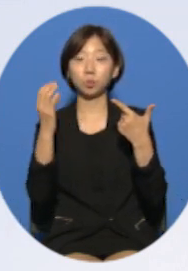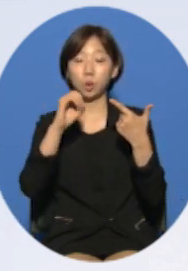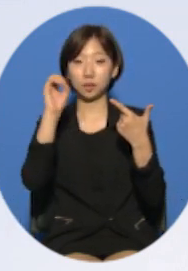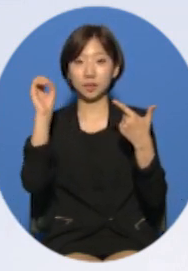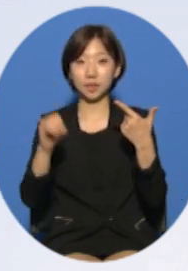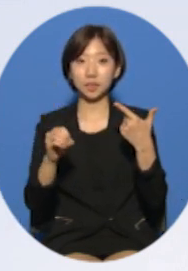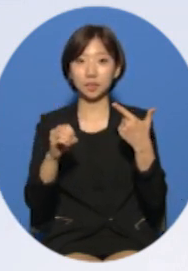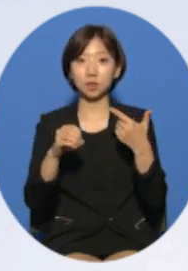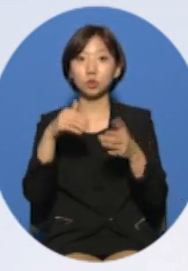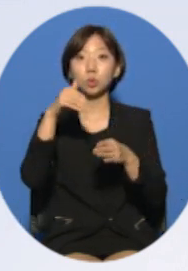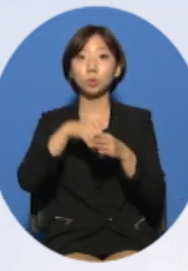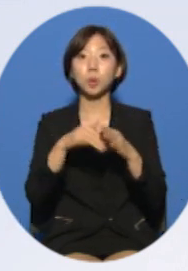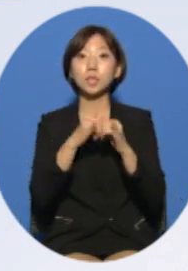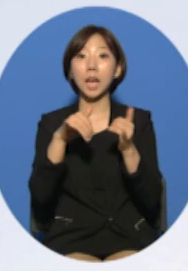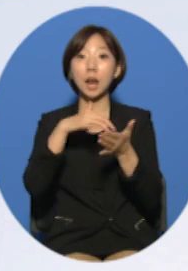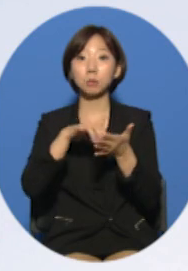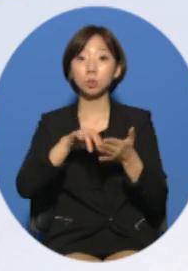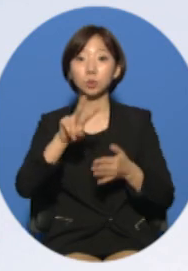26.09%로 투표자 수